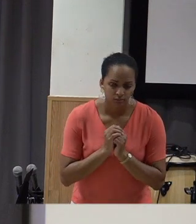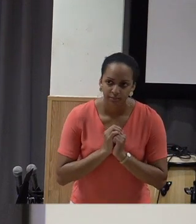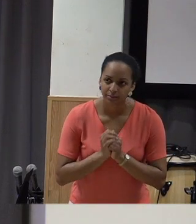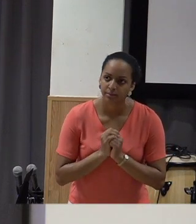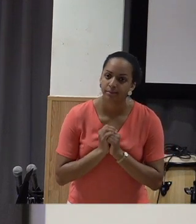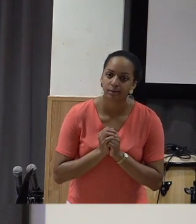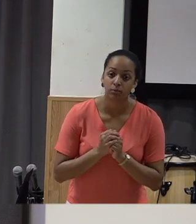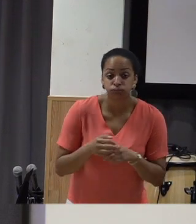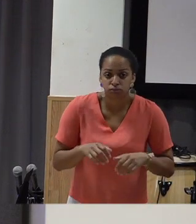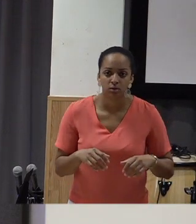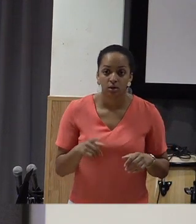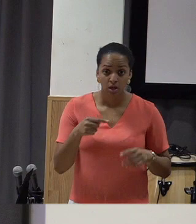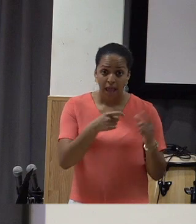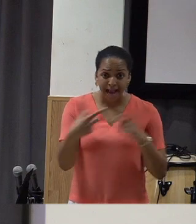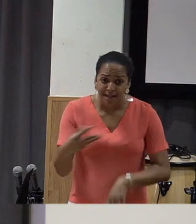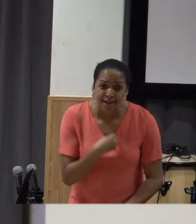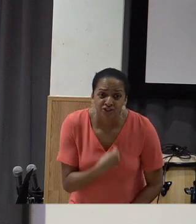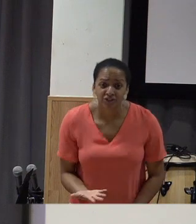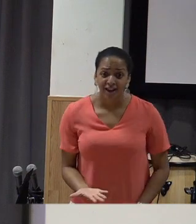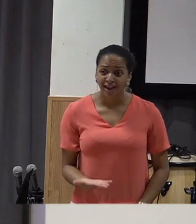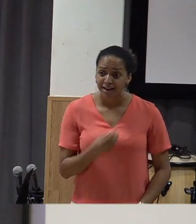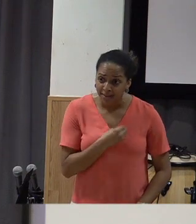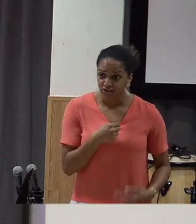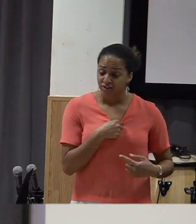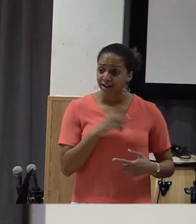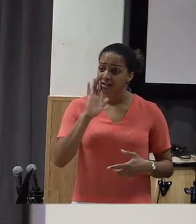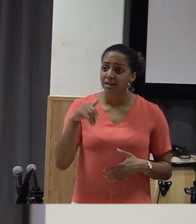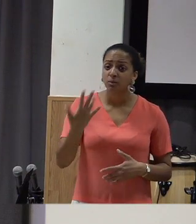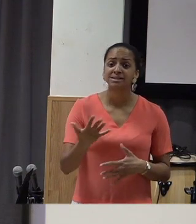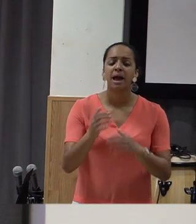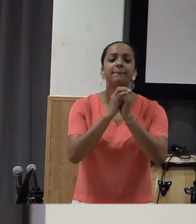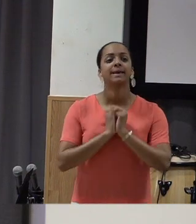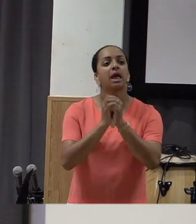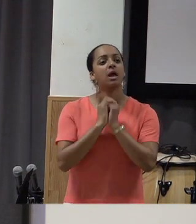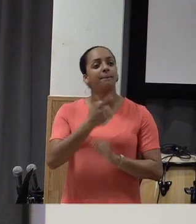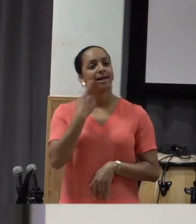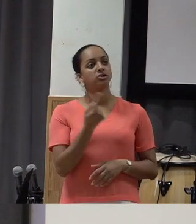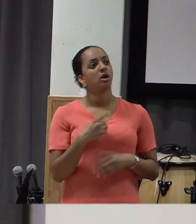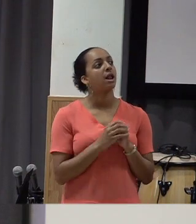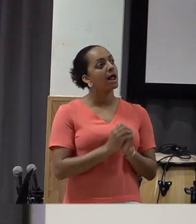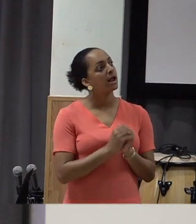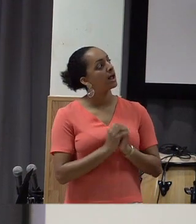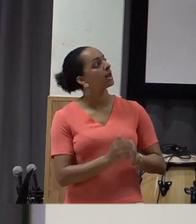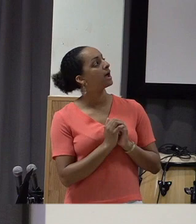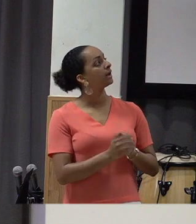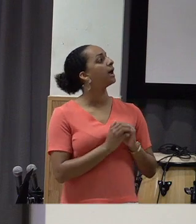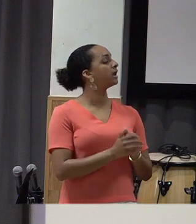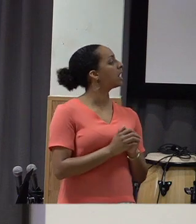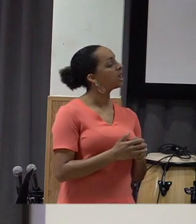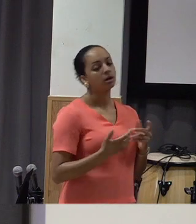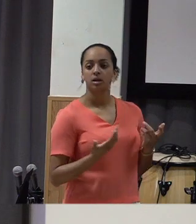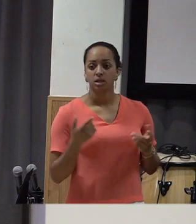pèches. Et c'est pour cela que les prières de type monologue ne sont pas, à mon sens, des